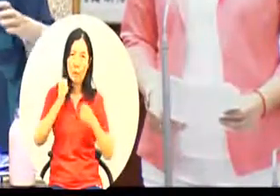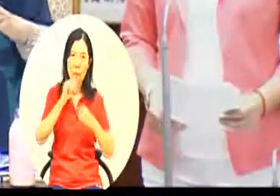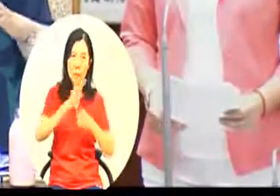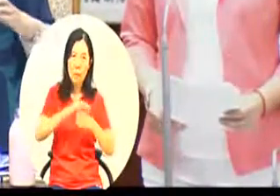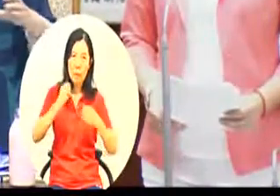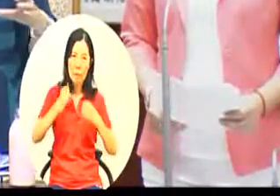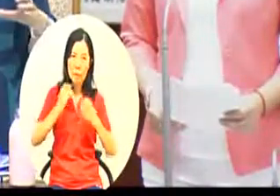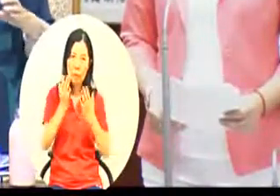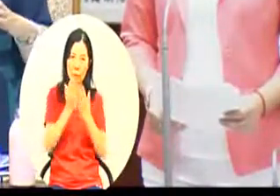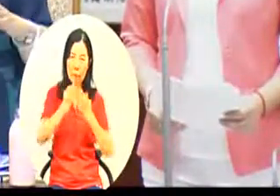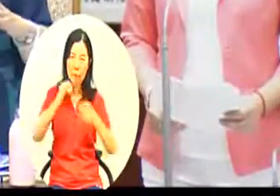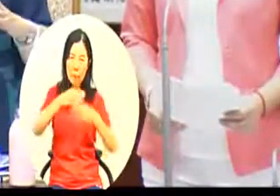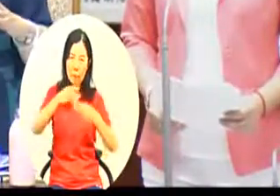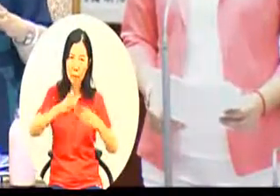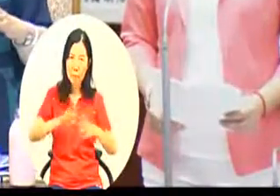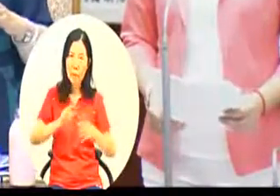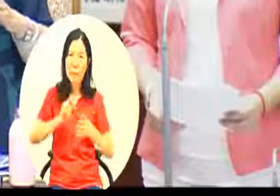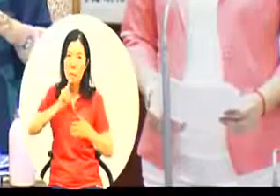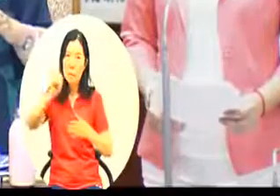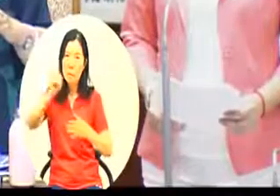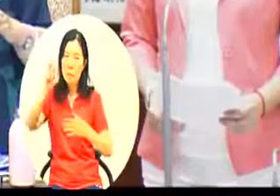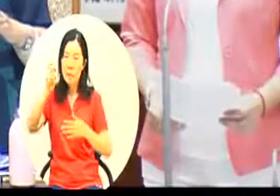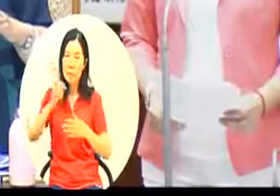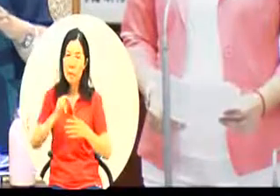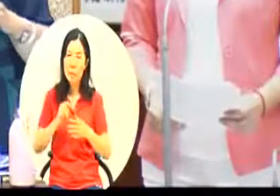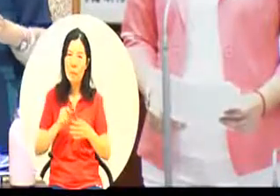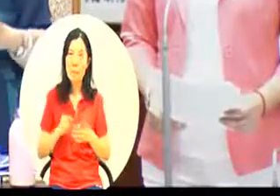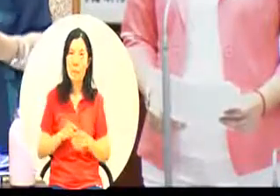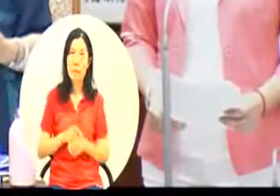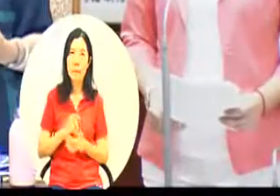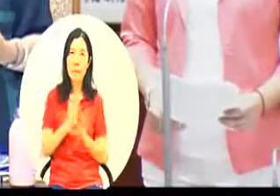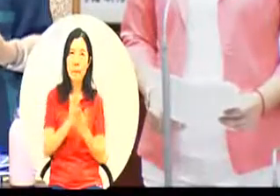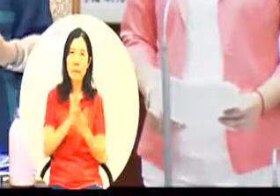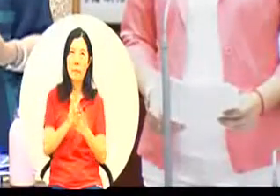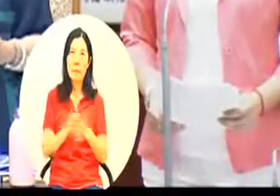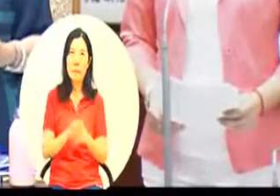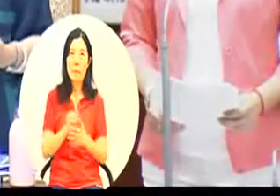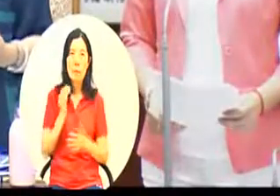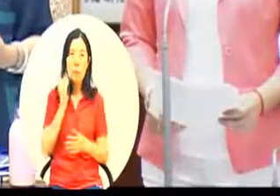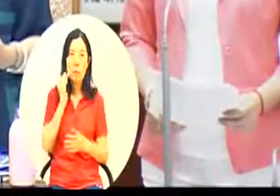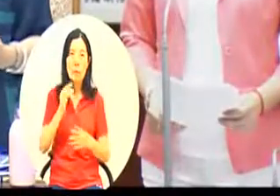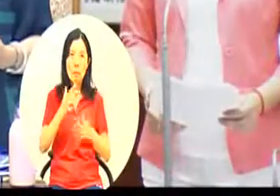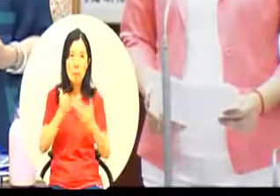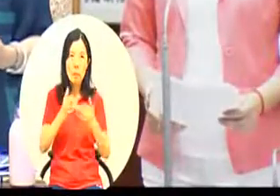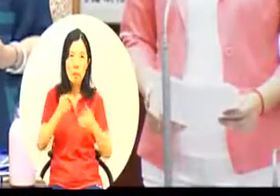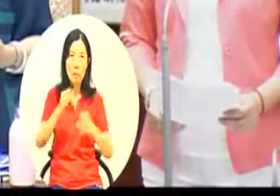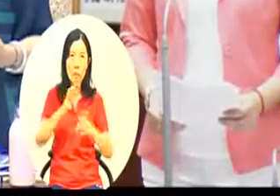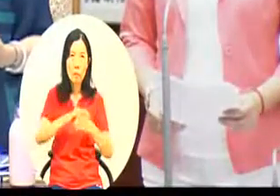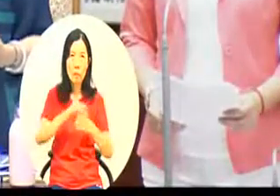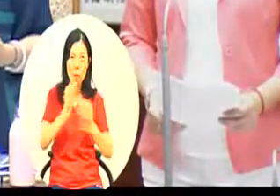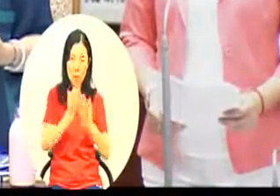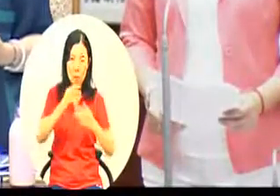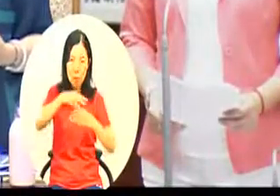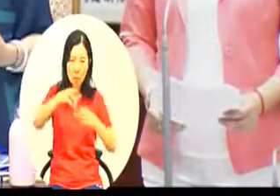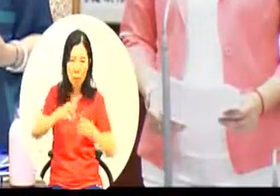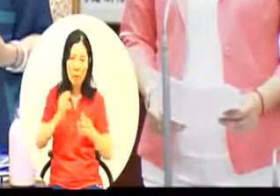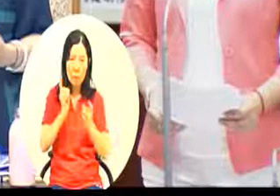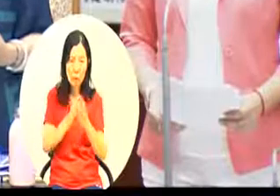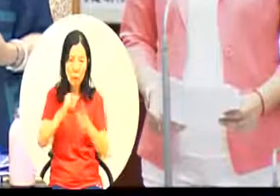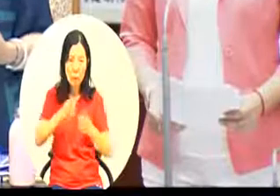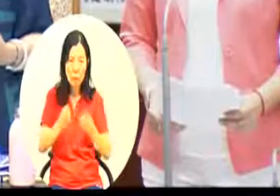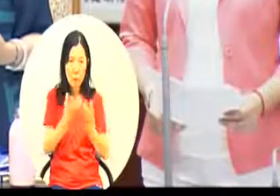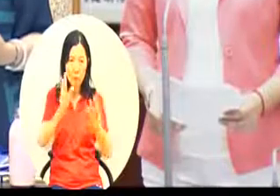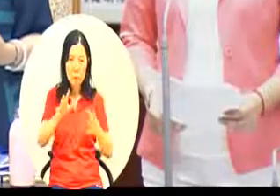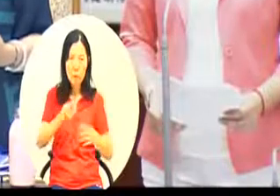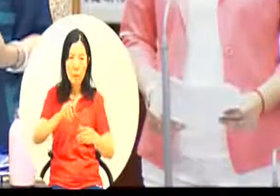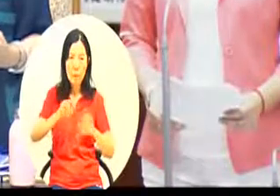有的这个接受申诉的这个电话跟机制哦。那他同步，如果是学生在补习班也遇到这样的情形，马上向